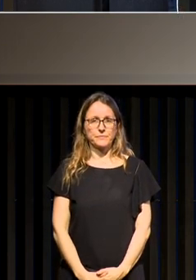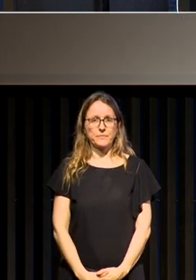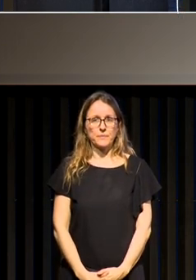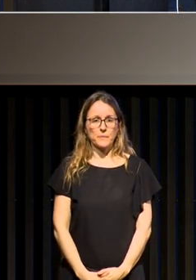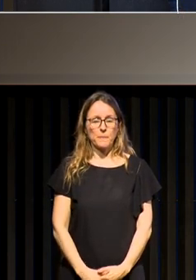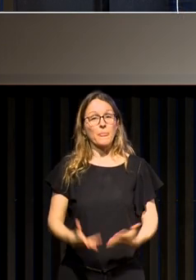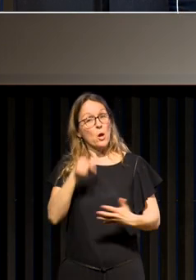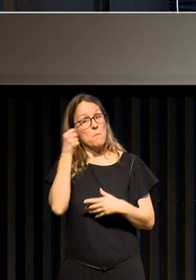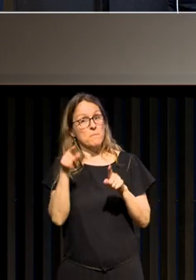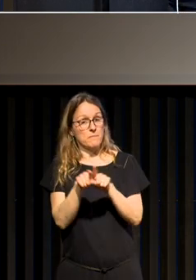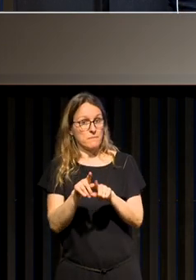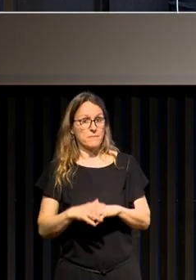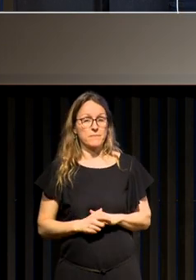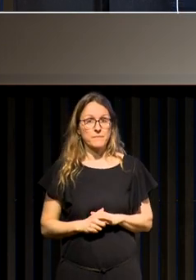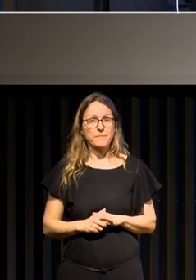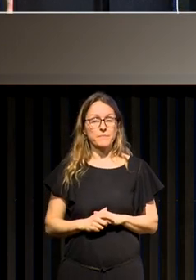Alors,